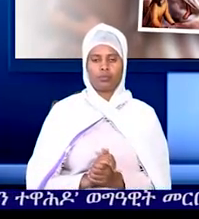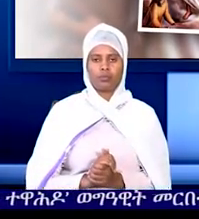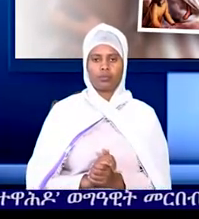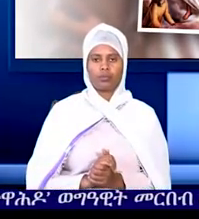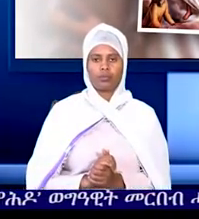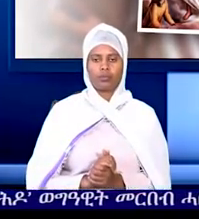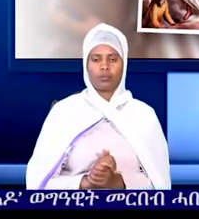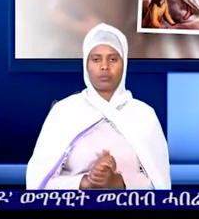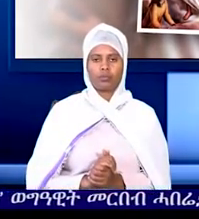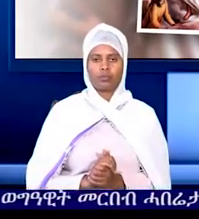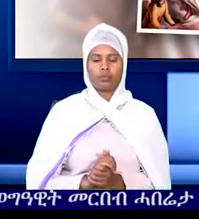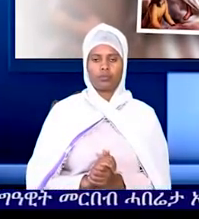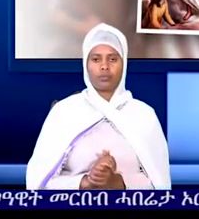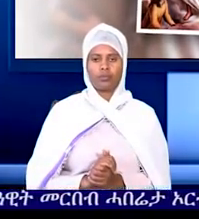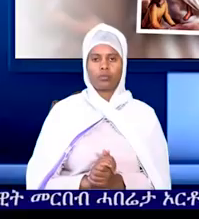እግዚኣብሔር